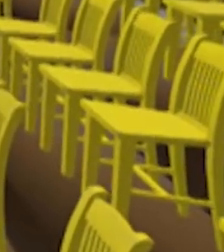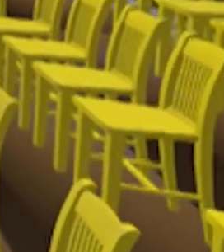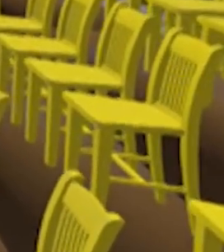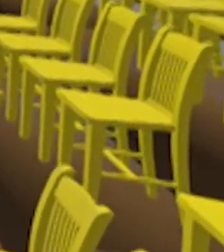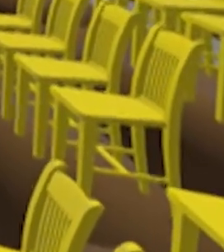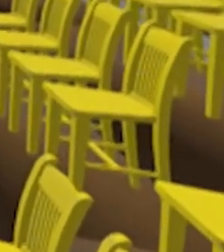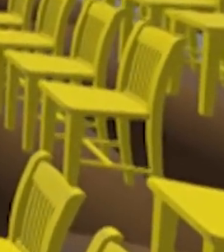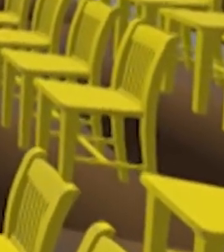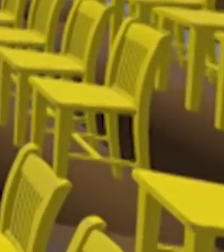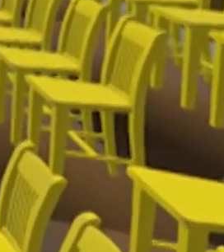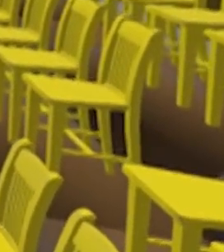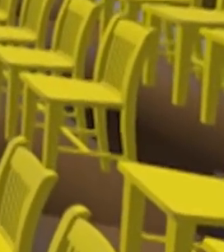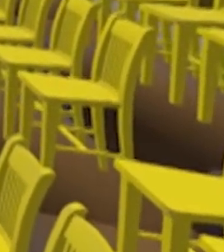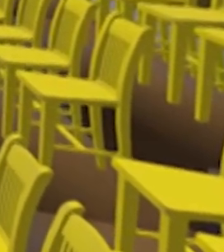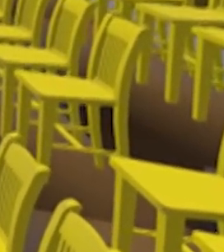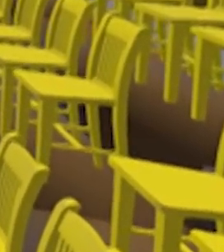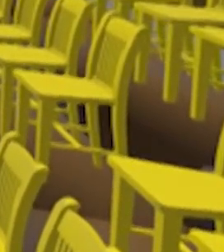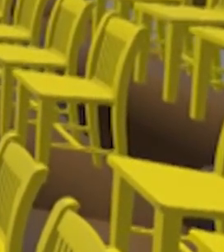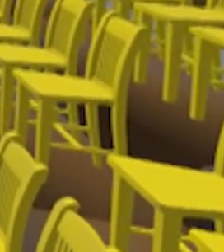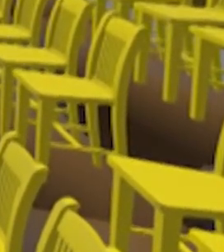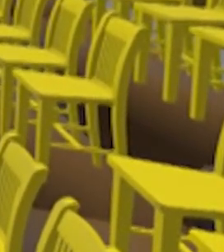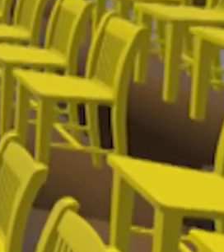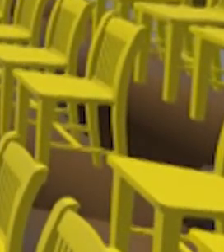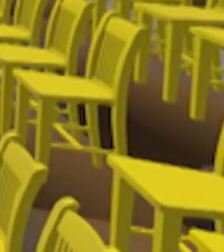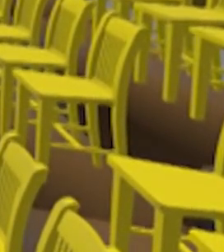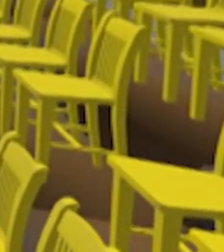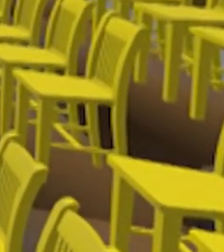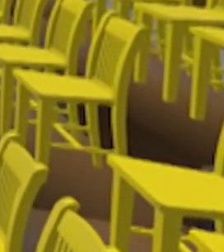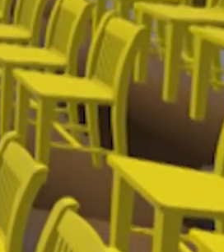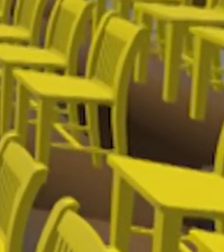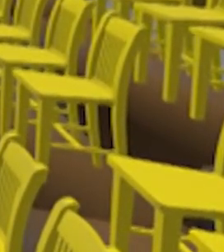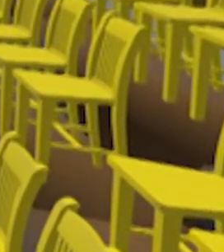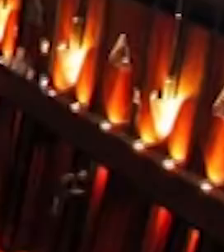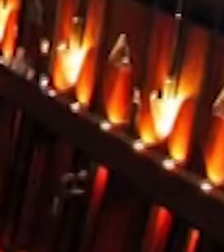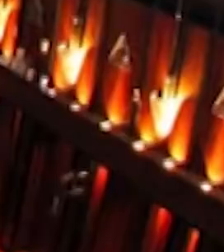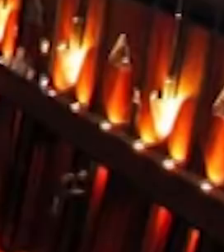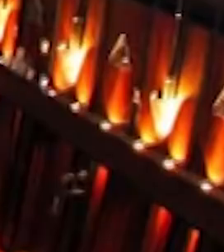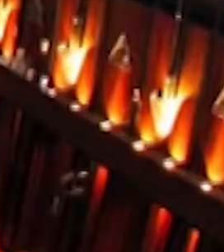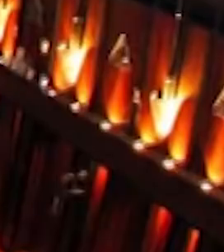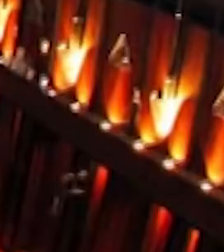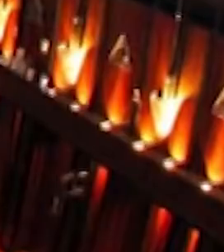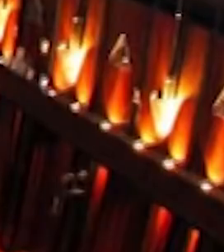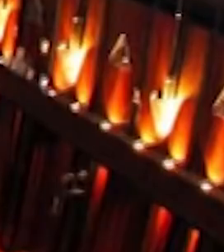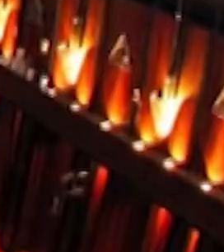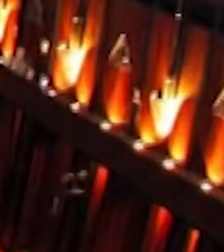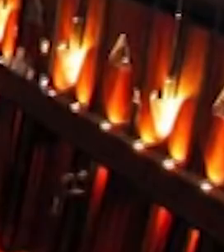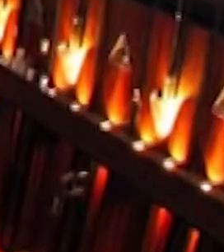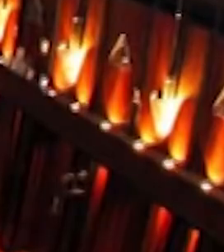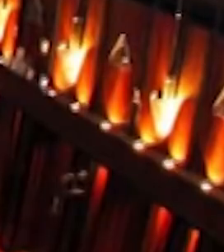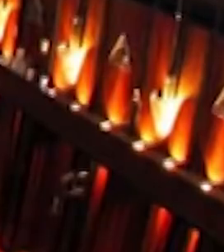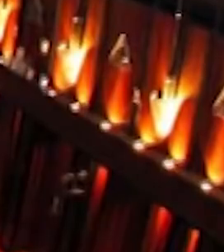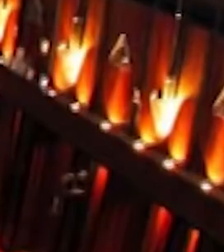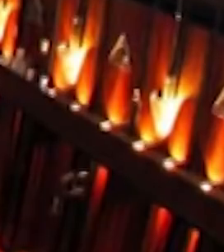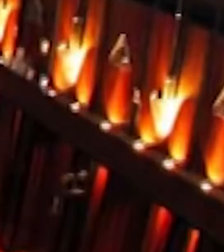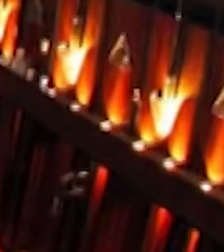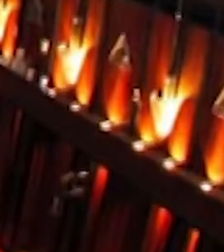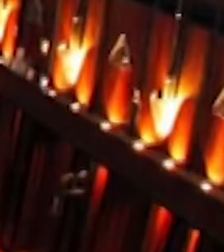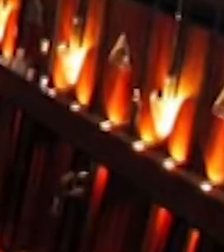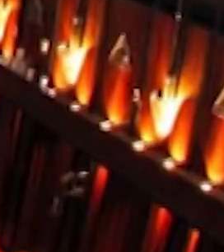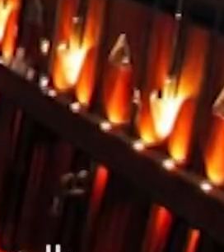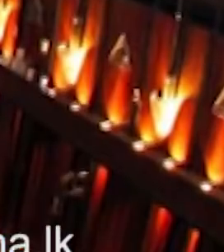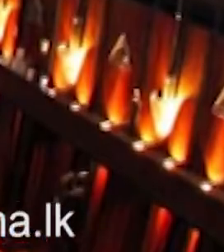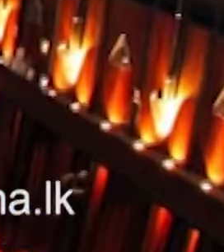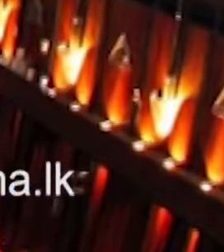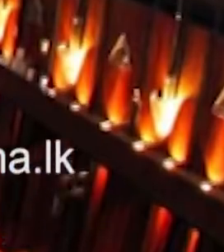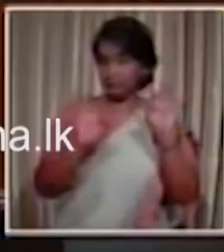සරත් වීරසේක යන හිටපු අමාත්‍යවරුන්ද අද අසුන් ගත්තේ ආණ්ඩු පක්ෂයේ පසුපිලසුන් වලයි. හිටපු මුදල් අමාත්‍ය බැසිල් රාජපක්ෂ මහතා අද